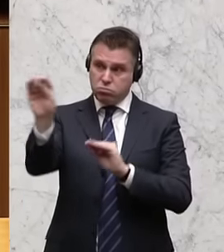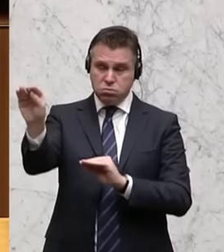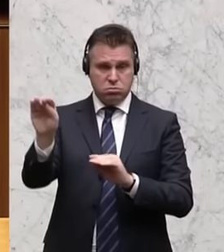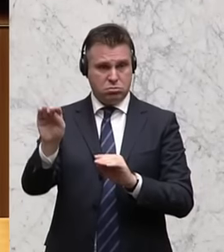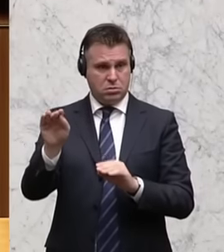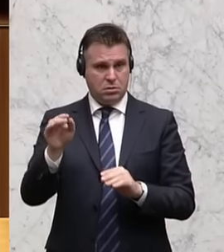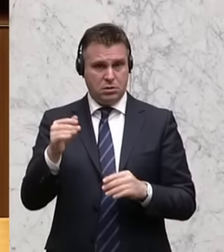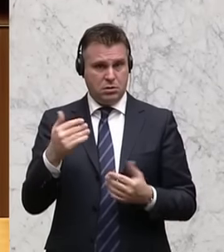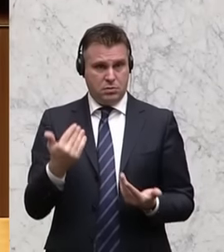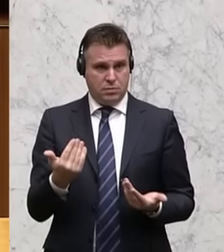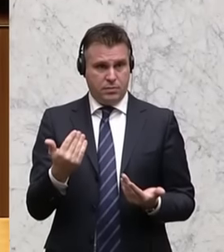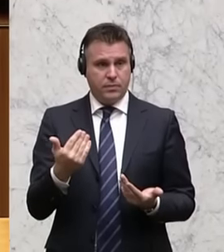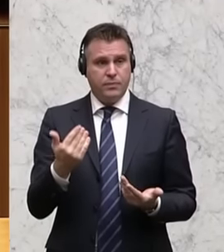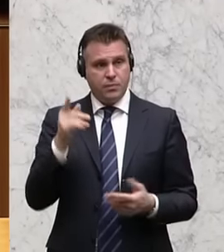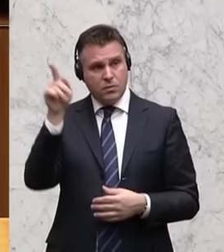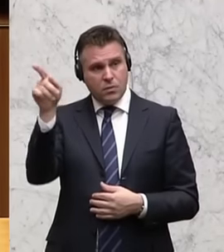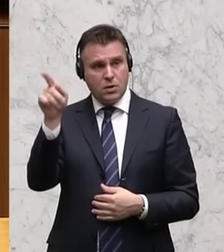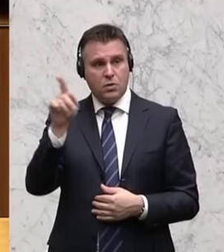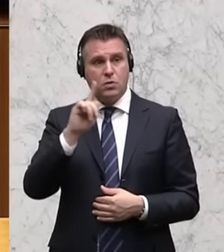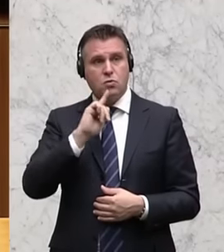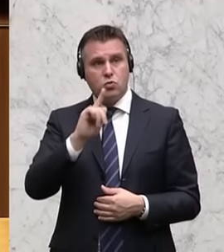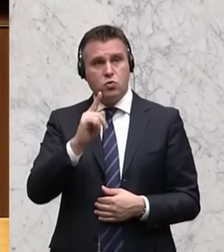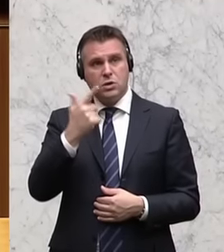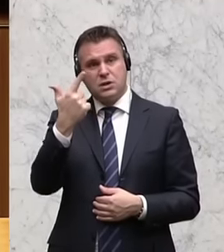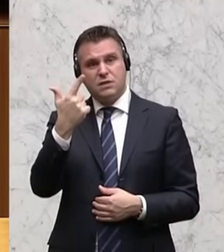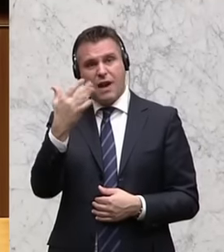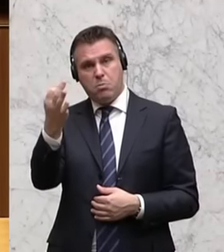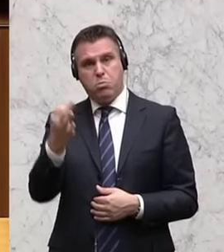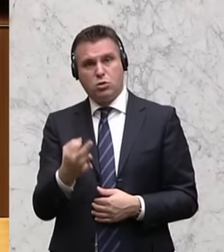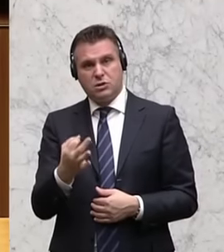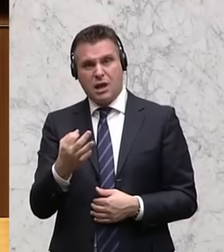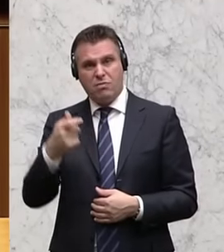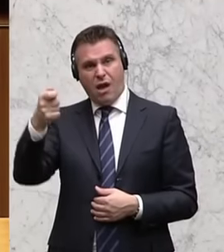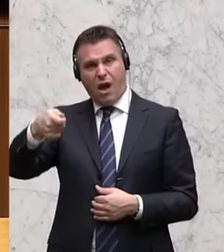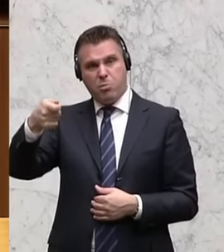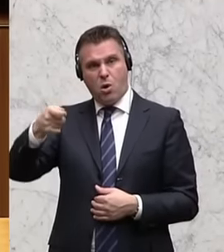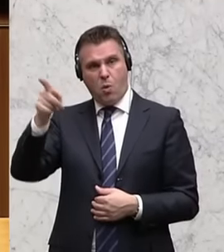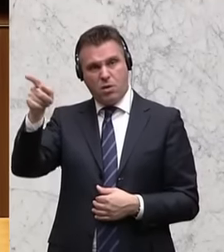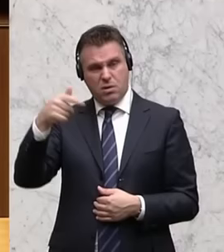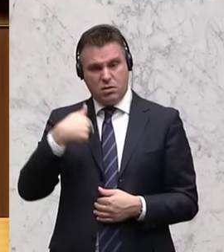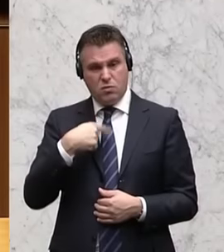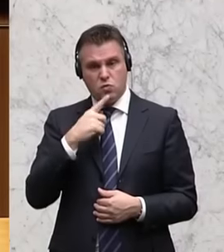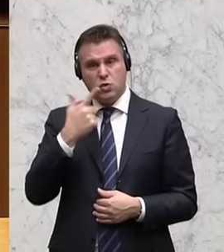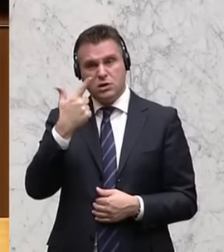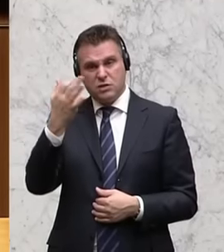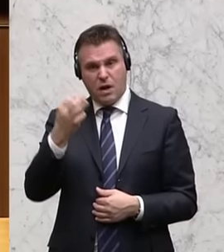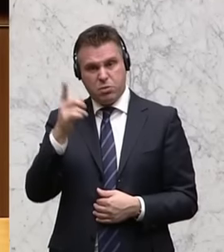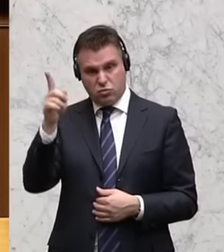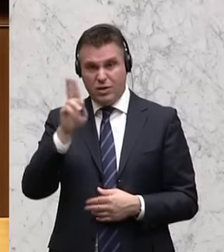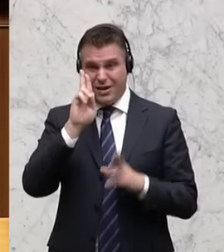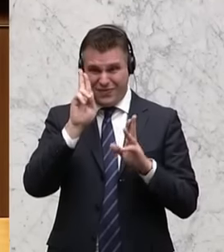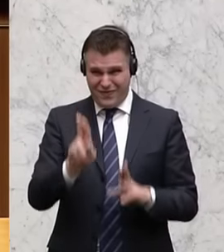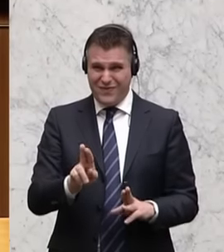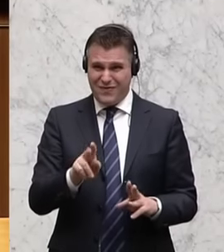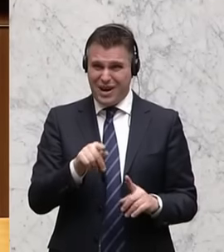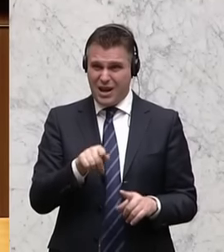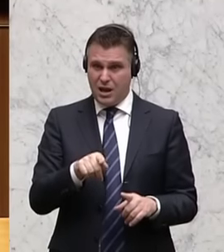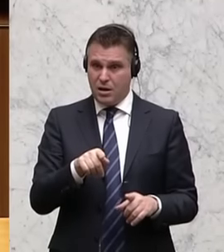Ebene, in der wir gerade 2% oder 2,5% der Abgeordneten stimmen und so weiter stellen, ob diese Auslagerung,